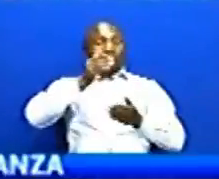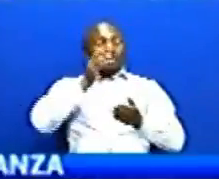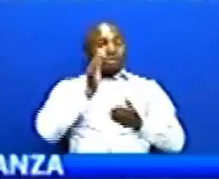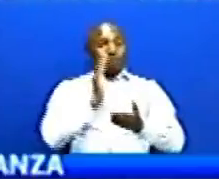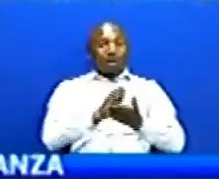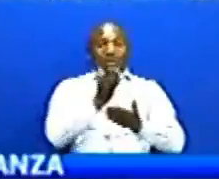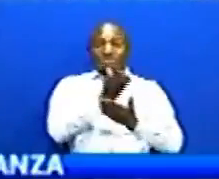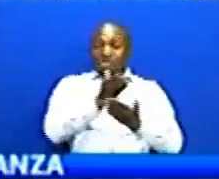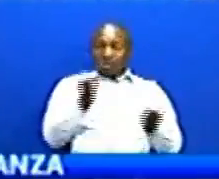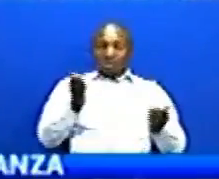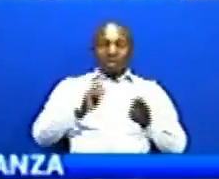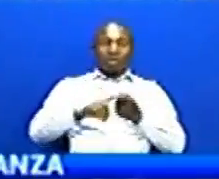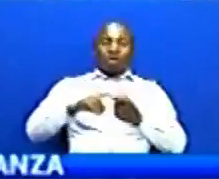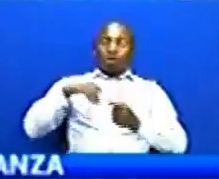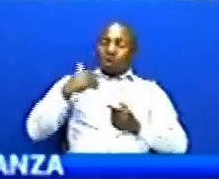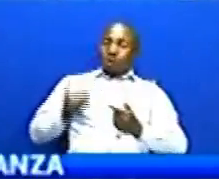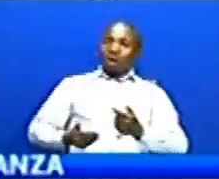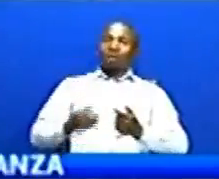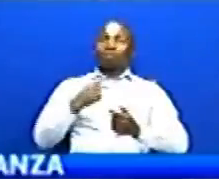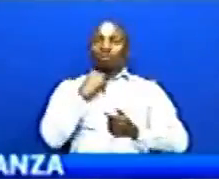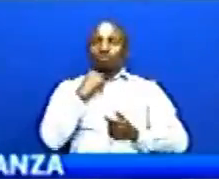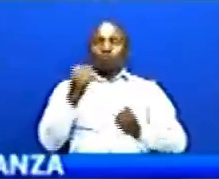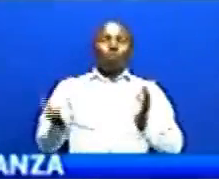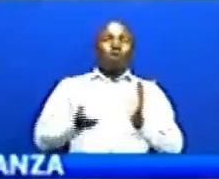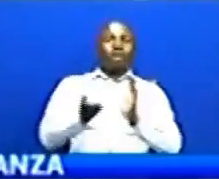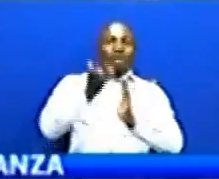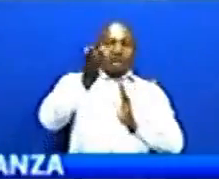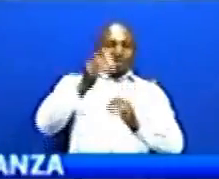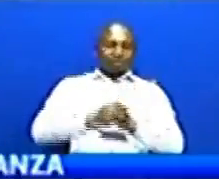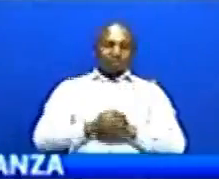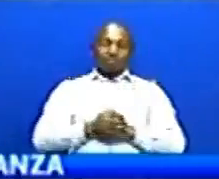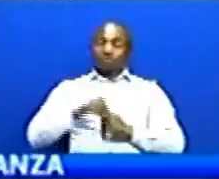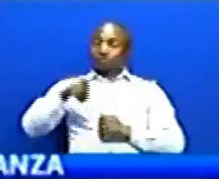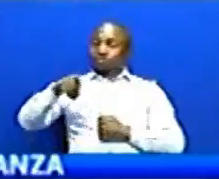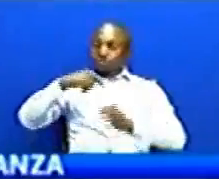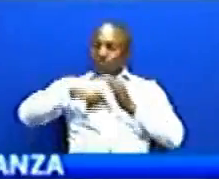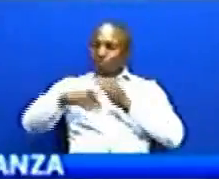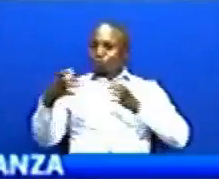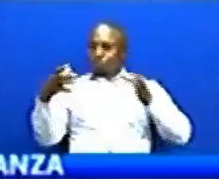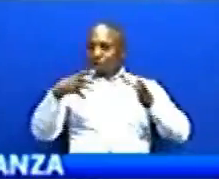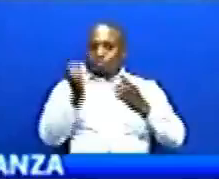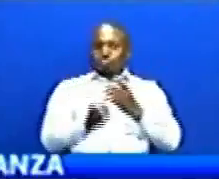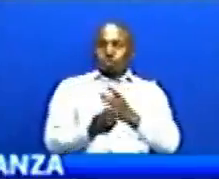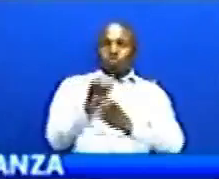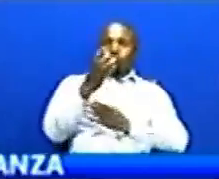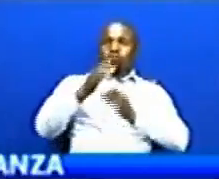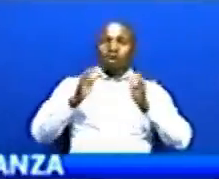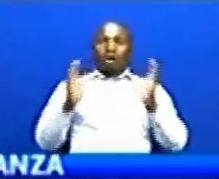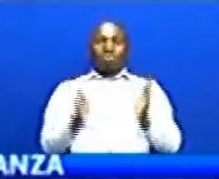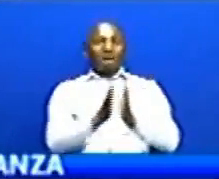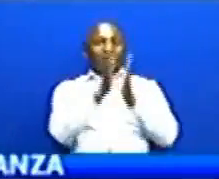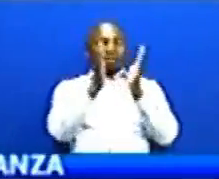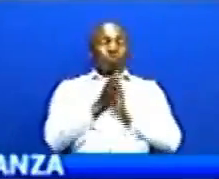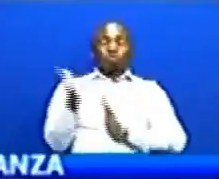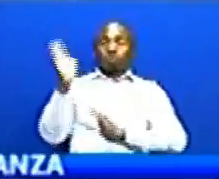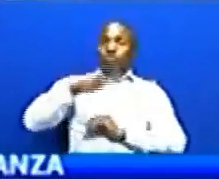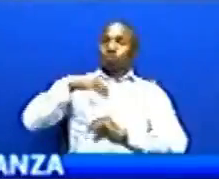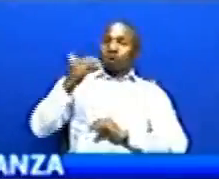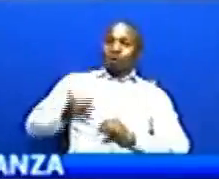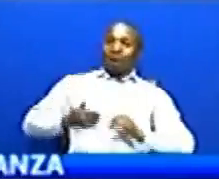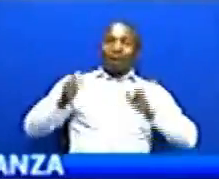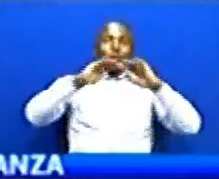hatua sasa wanawake wameshindwa kuendelea. Hayo yamebainika kwenye kongamano la uzinduzi wa maadhimisho ya siku ya wanawake